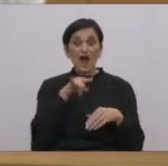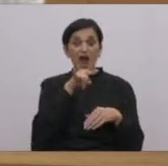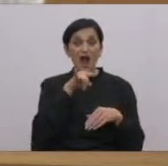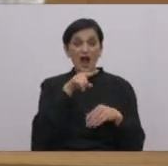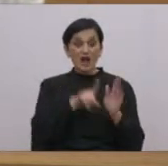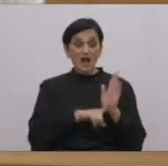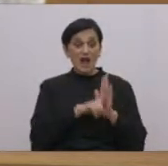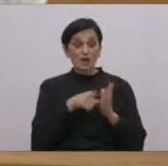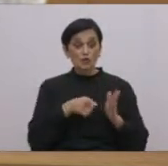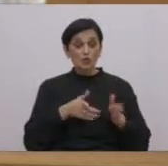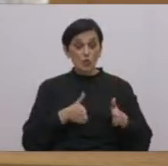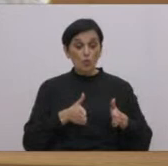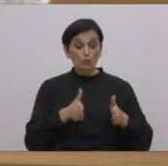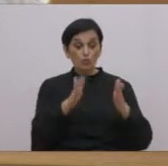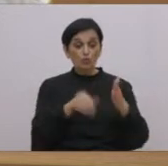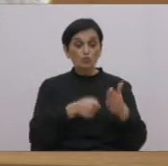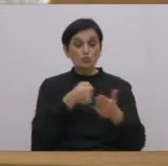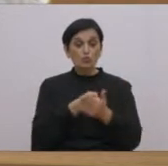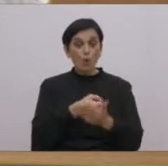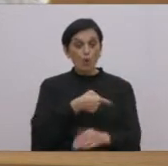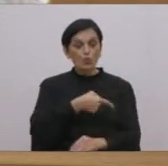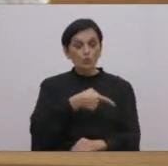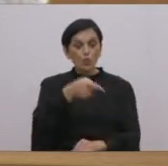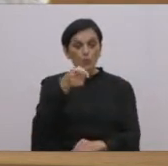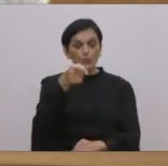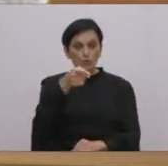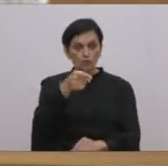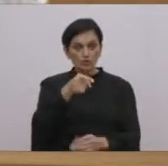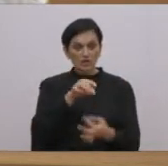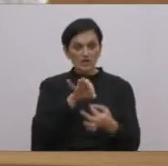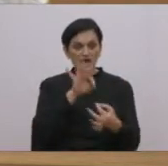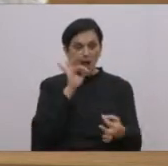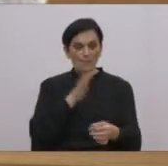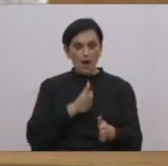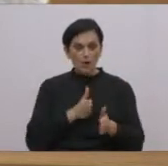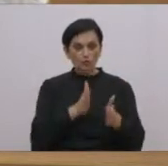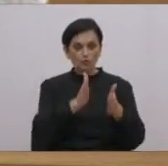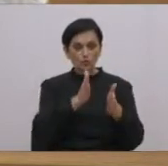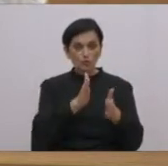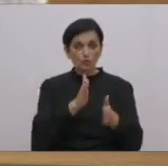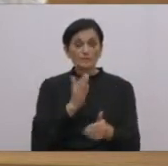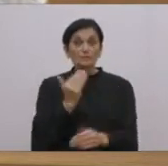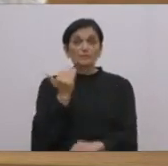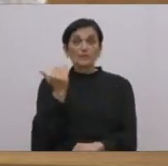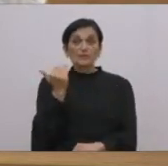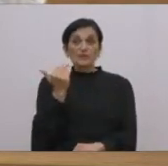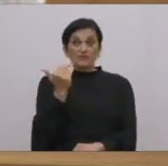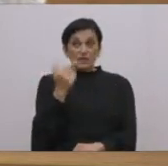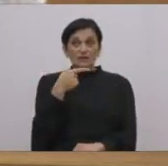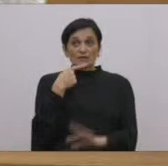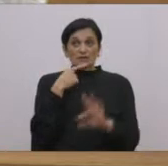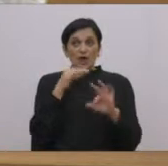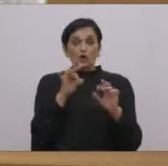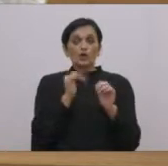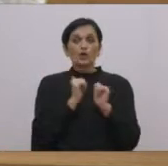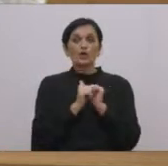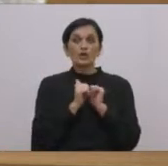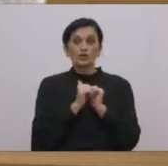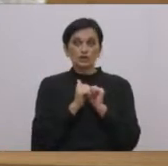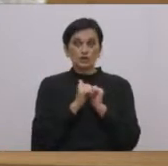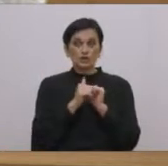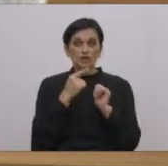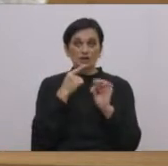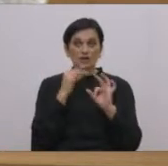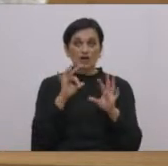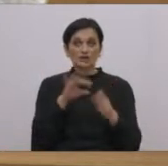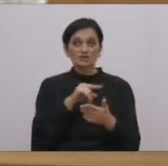გზიდან დაწყებული ბოლომდე გზა იყოს ასე ვთქვათ უკვე გამართული და აქ თქვენს აღნიშნეთ და ხშირად აღინიშნება ეს